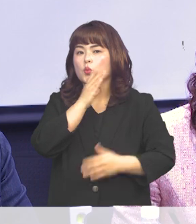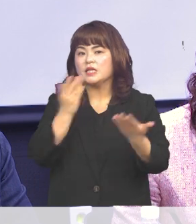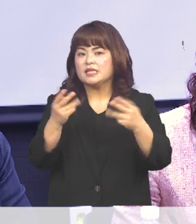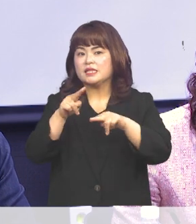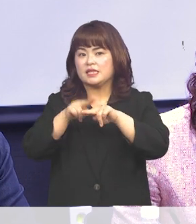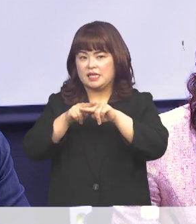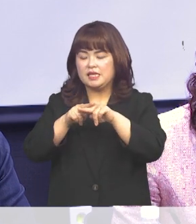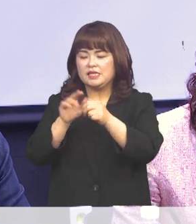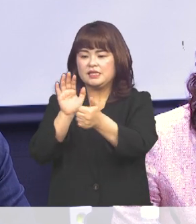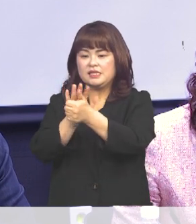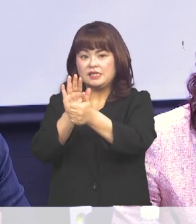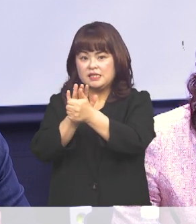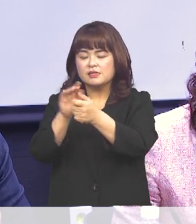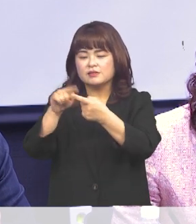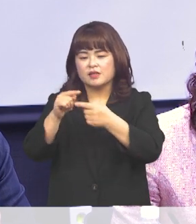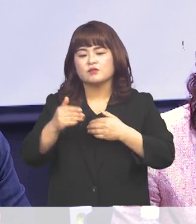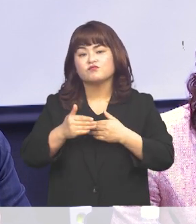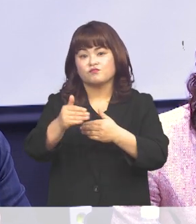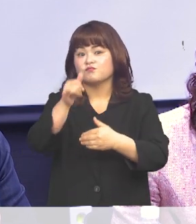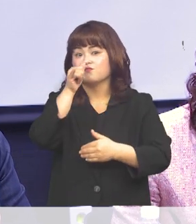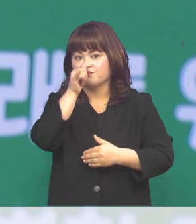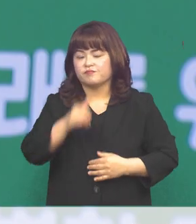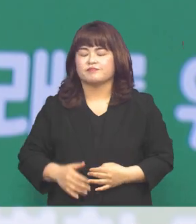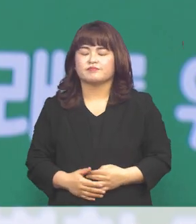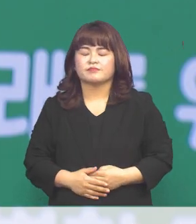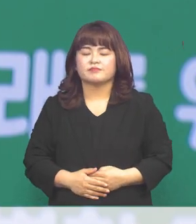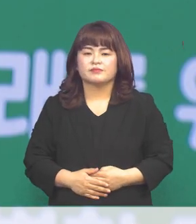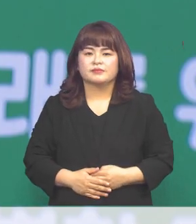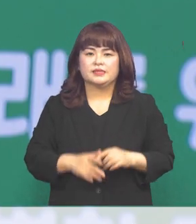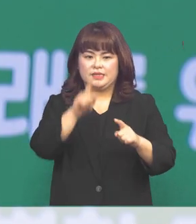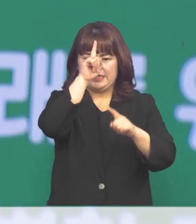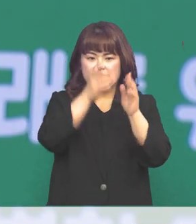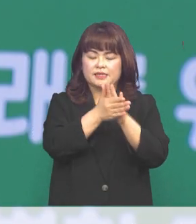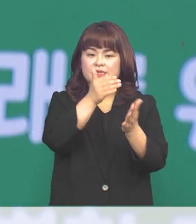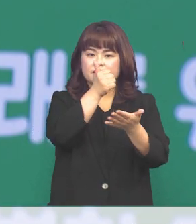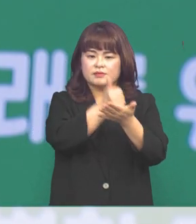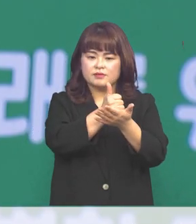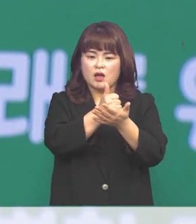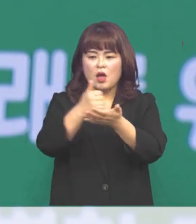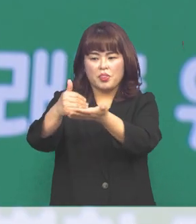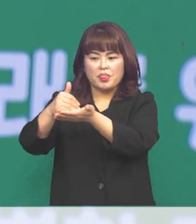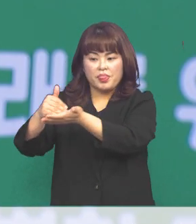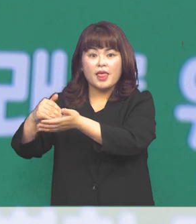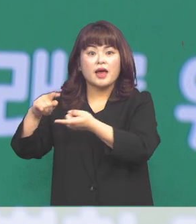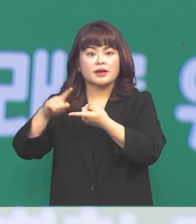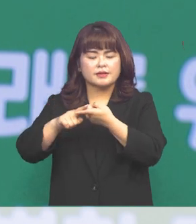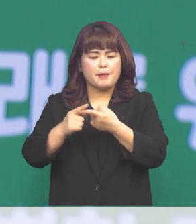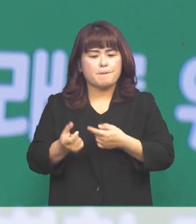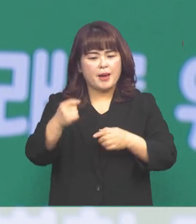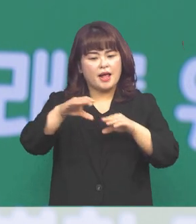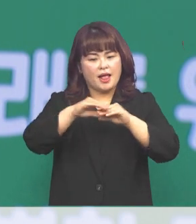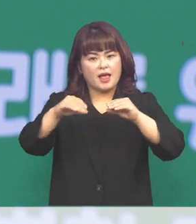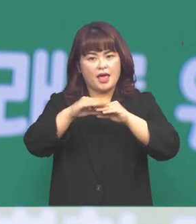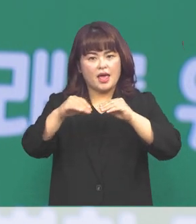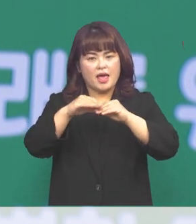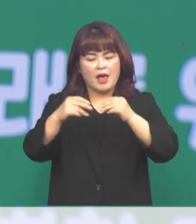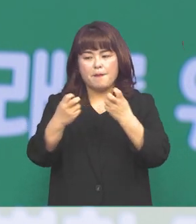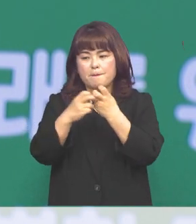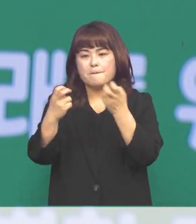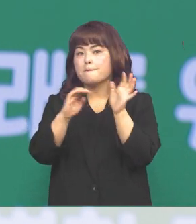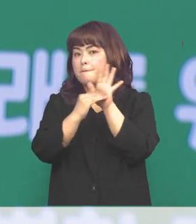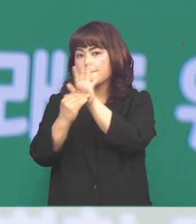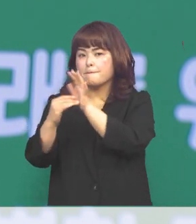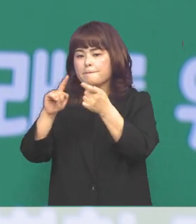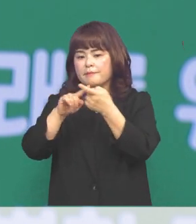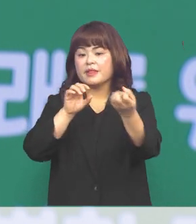일자리 지원 등에 대한 요청 의견이 나왔습니다. 이 시장은 간담회에서 나온 건의안들에 대해 신속한 조치와 대응